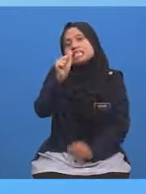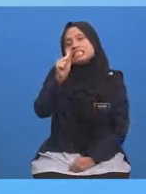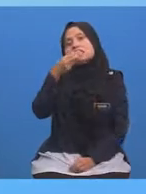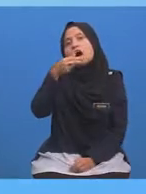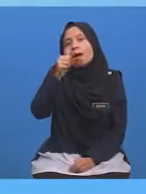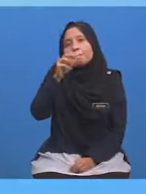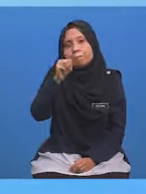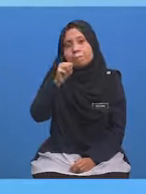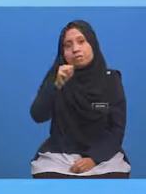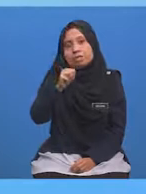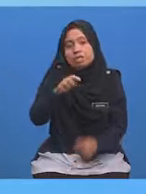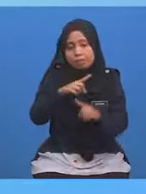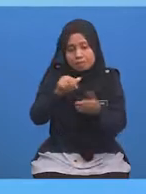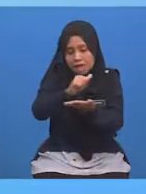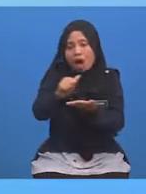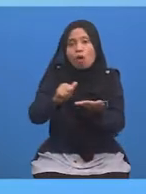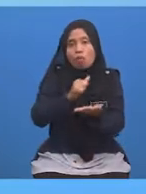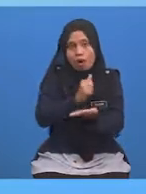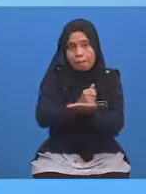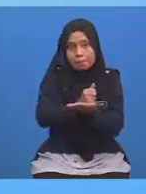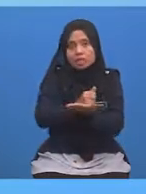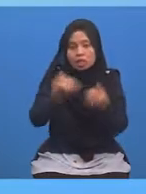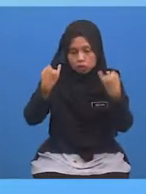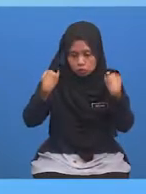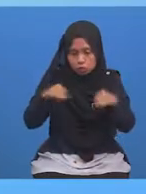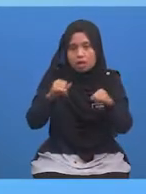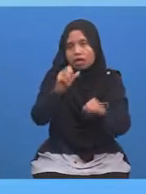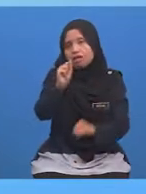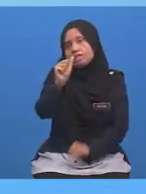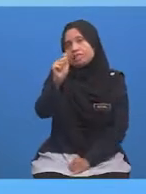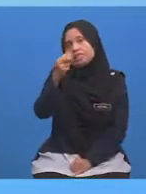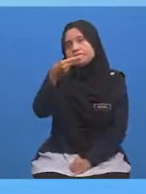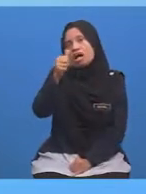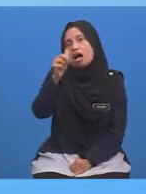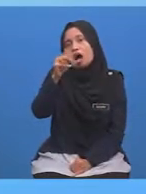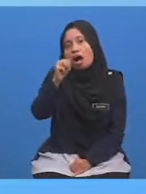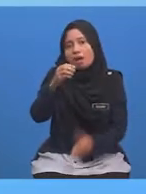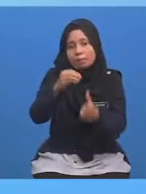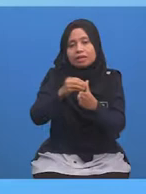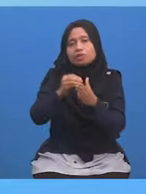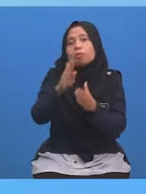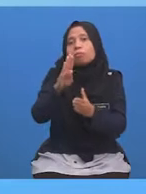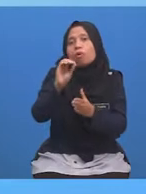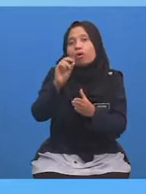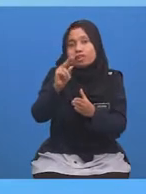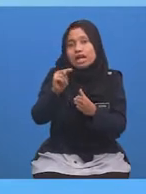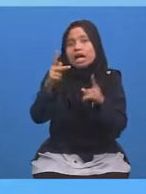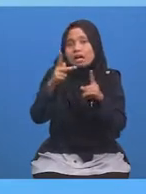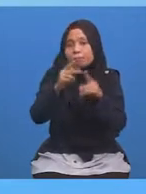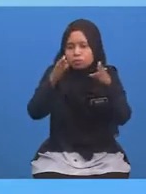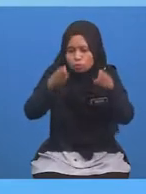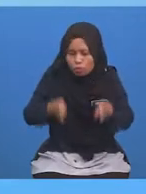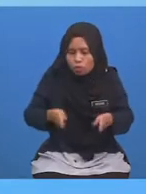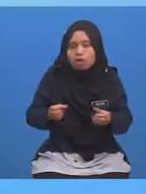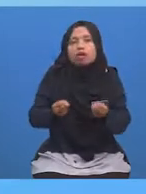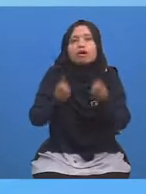Manakala syarikat awam berhad akan menjual saham dan bond atau debenture kepada orang